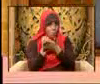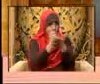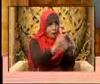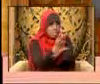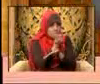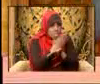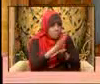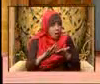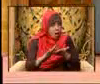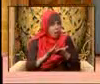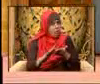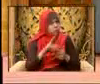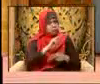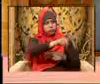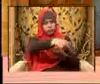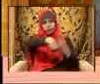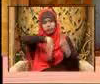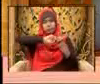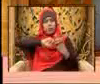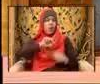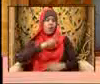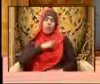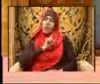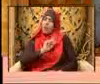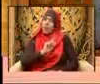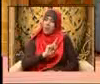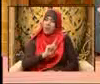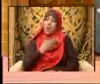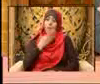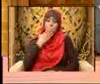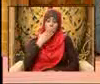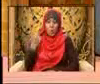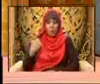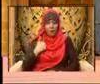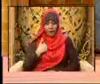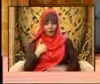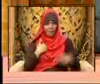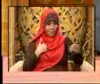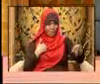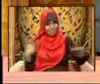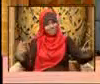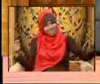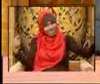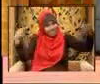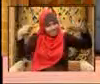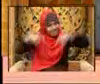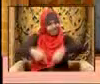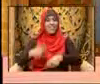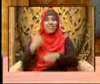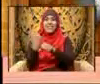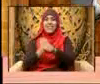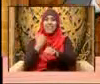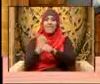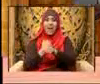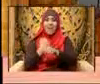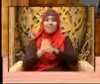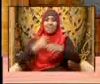طيب اخدموا معانا أنتم بالجهد وبالذراع كما نقولوا احنا وباليد العاملة